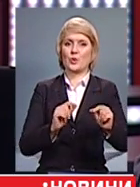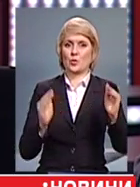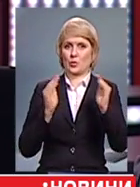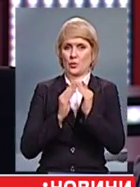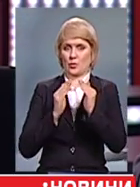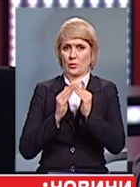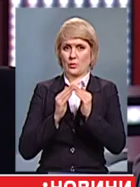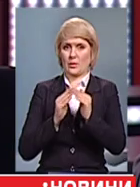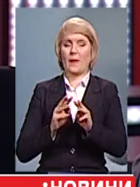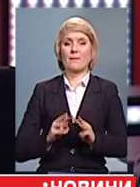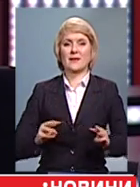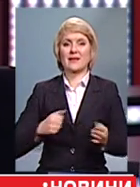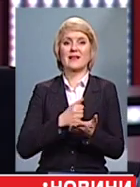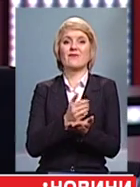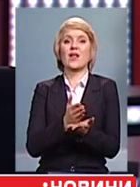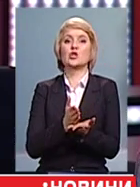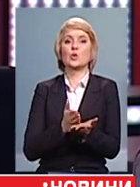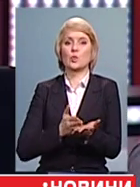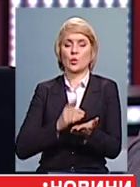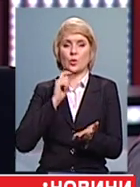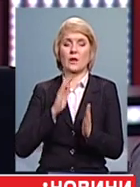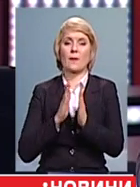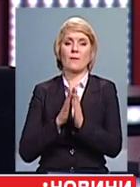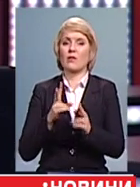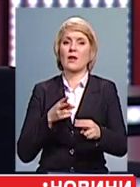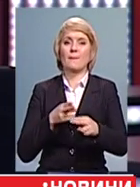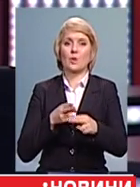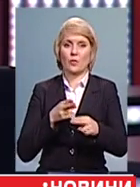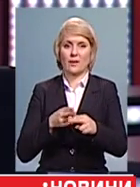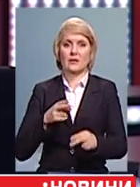України просить людей не блокувати російські фури упродовж 10 днів.